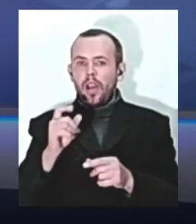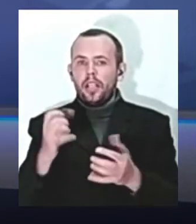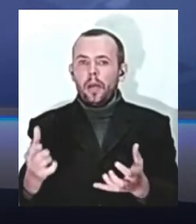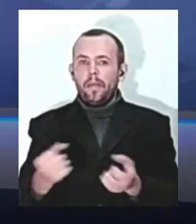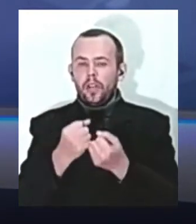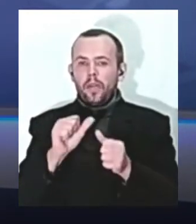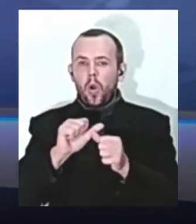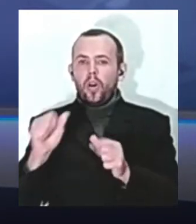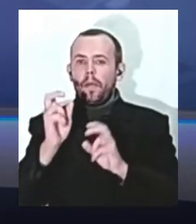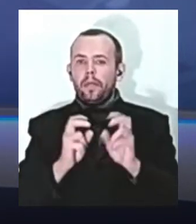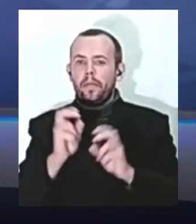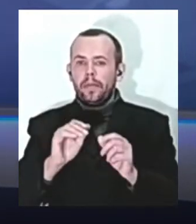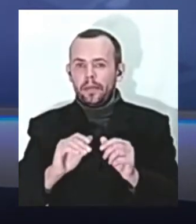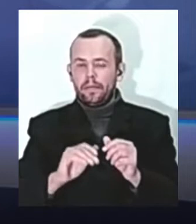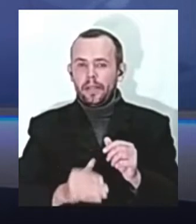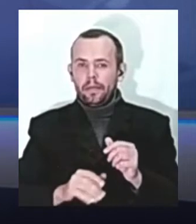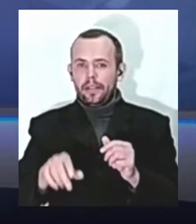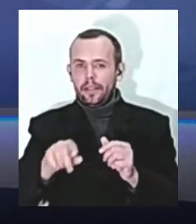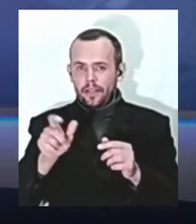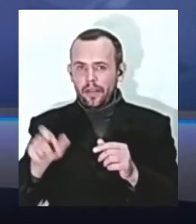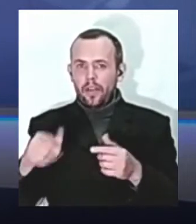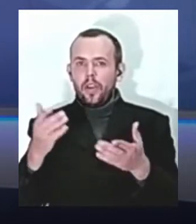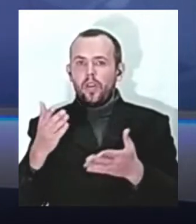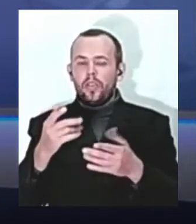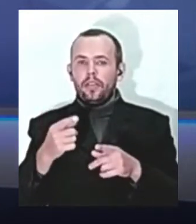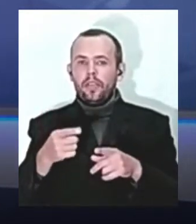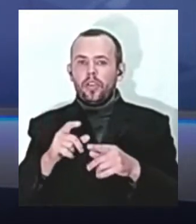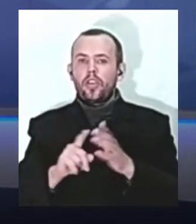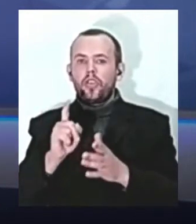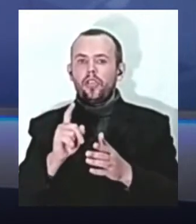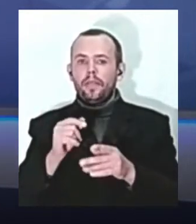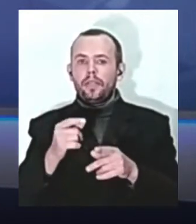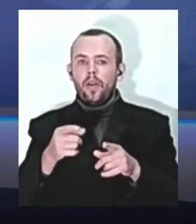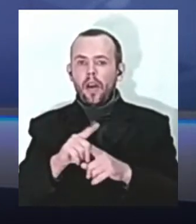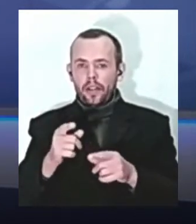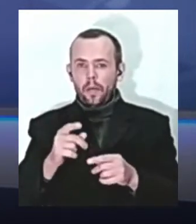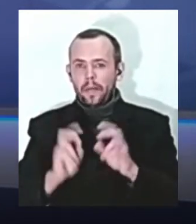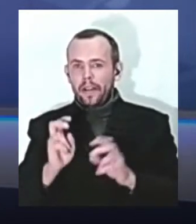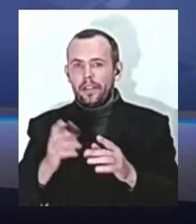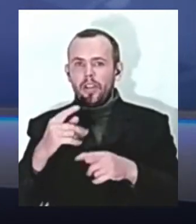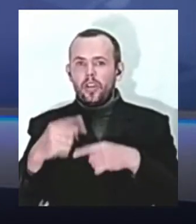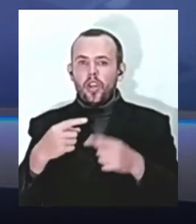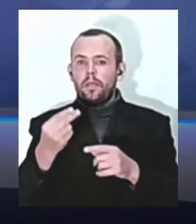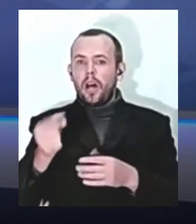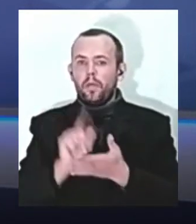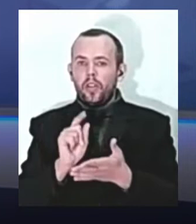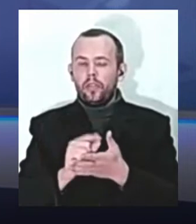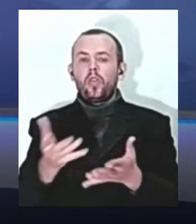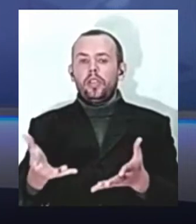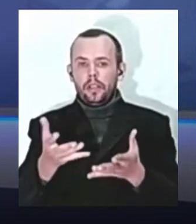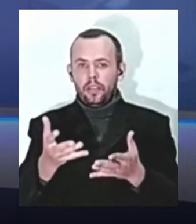які також там працюють. І ось коли настав час працювати з цими підприємствами, наприклад, щодо сплати податків, звичайно, в нього